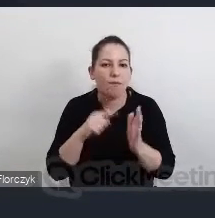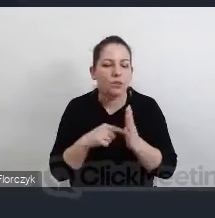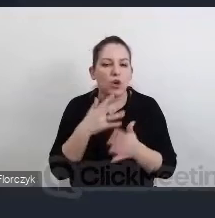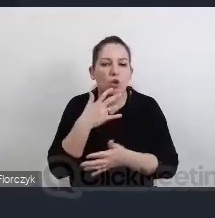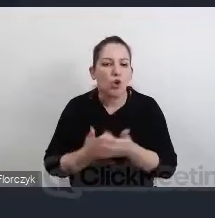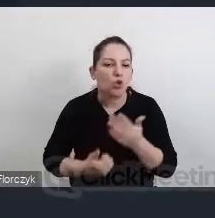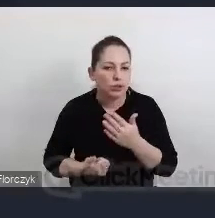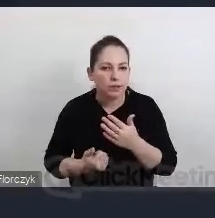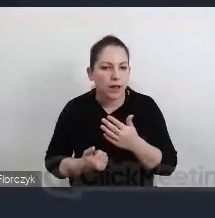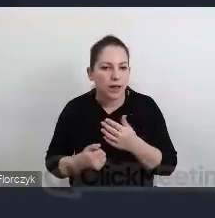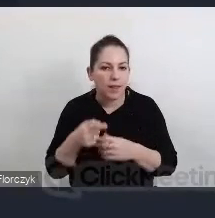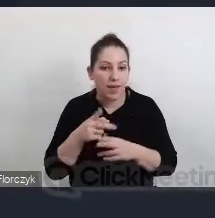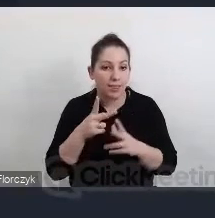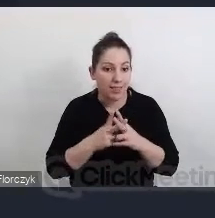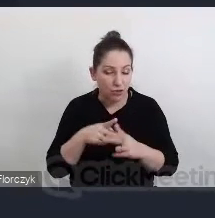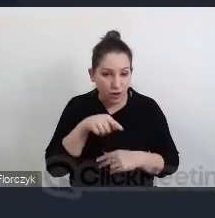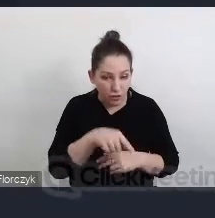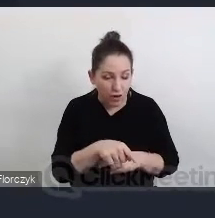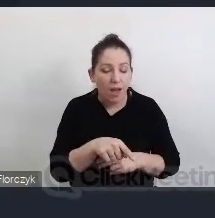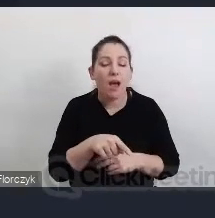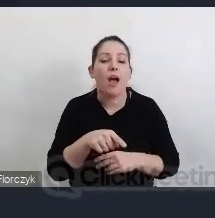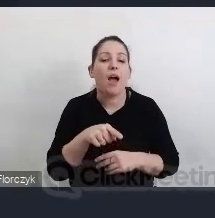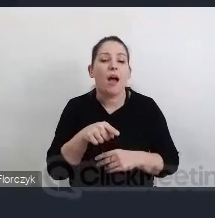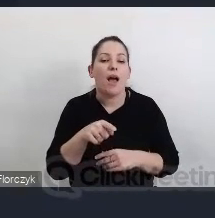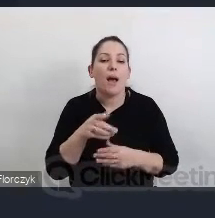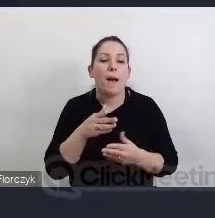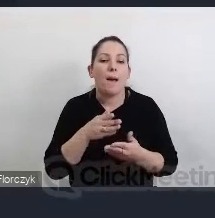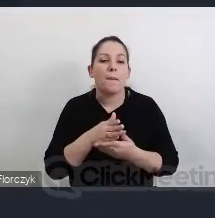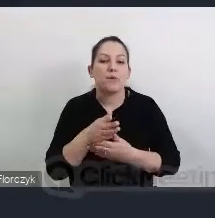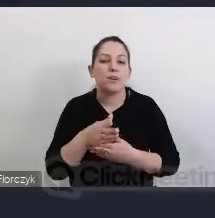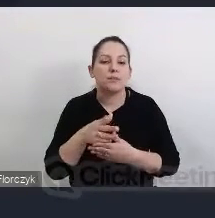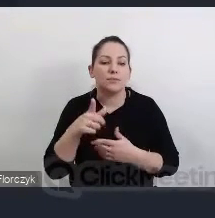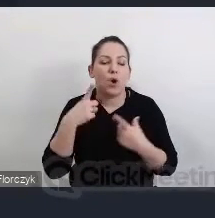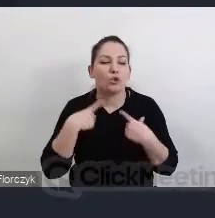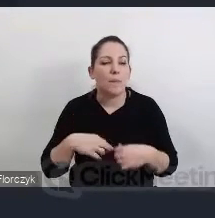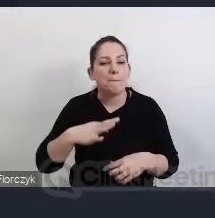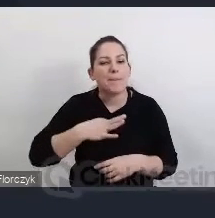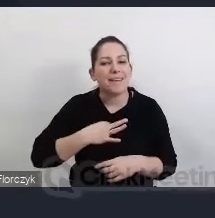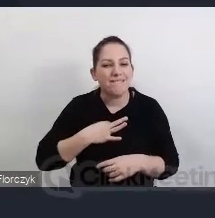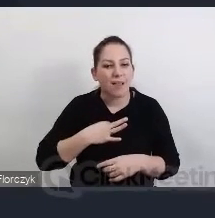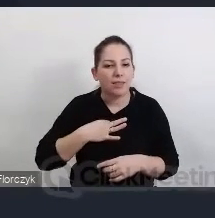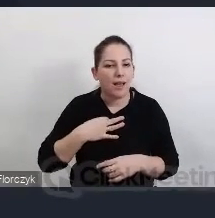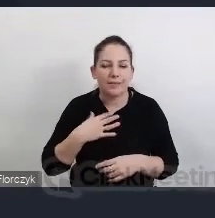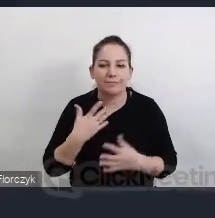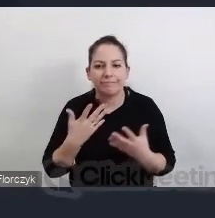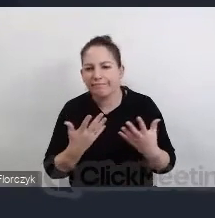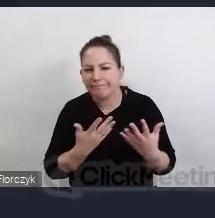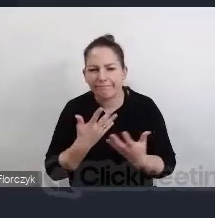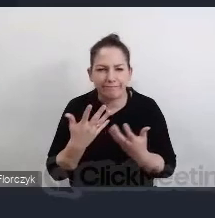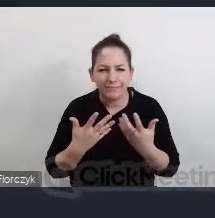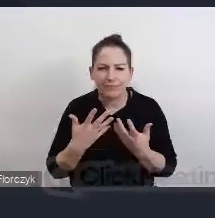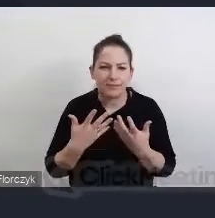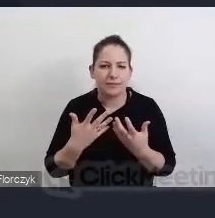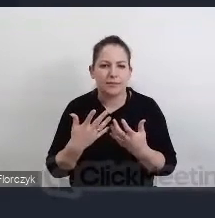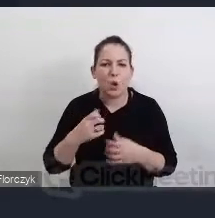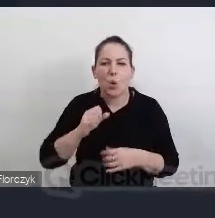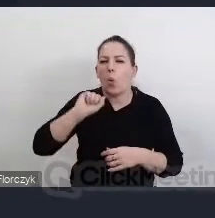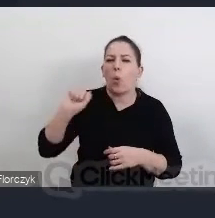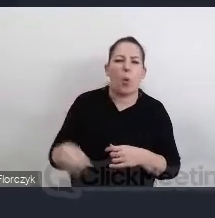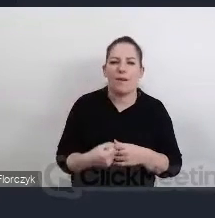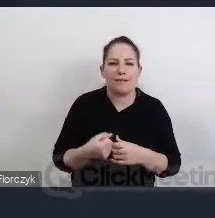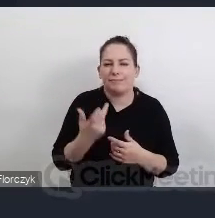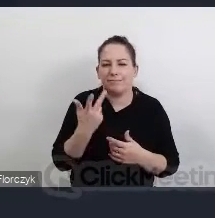korzystanie z tego narzędzia przez strony, osoby prywatne, które nie do końca muszą być biegłe, czy nie